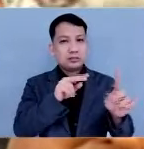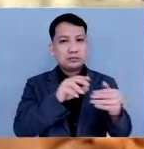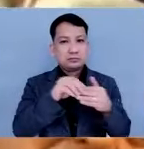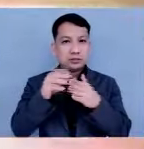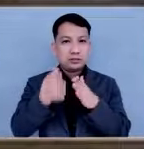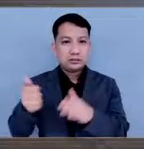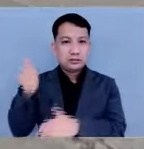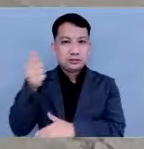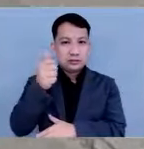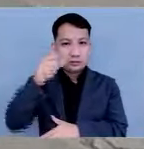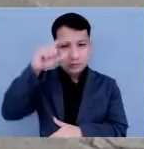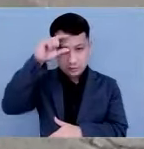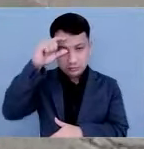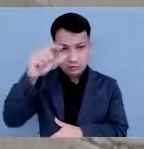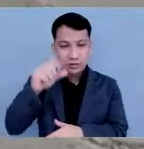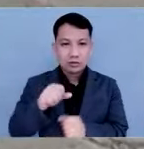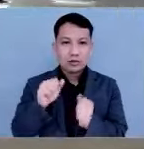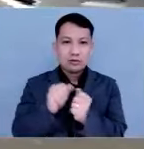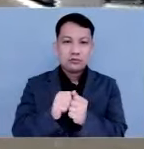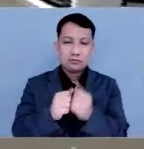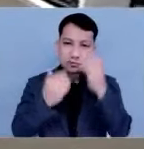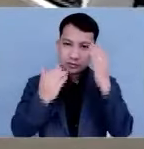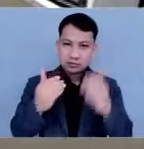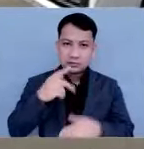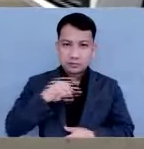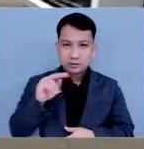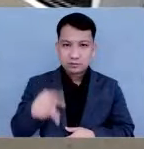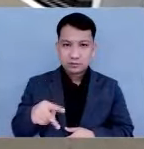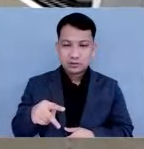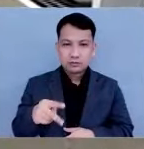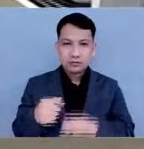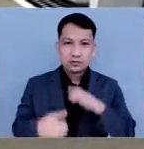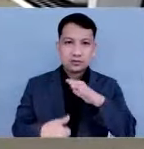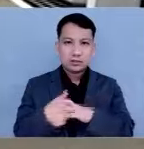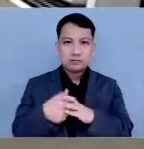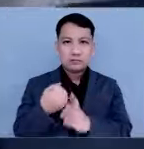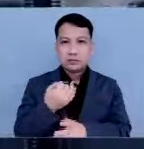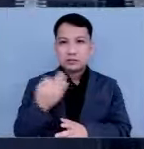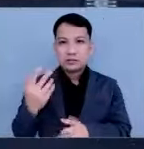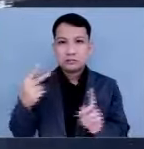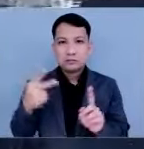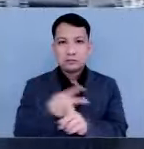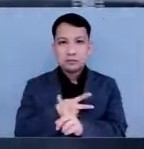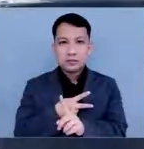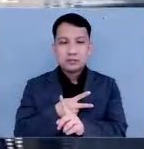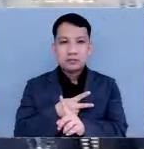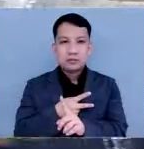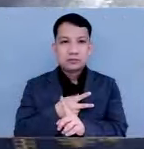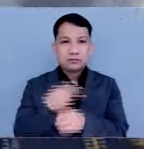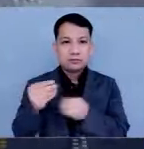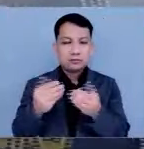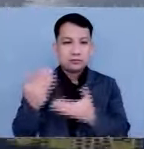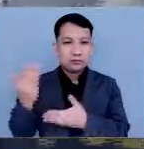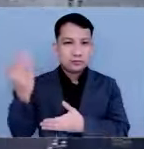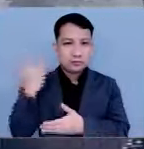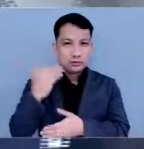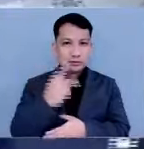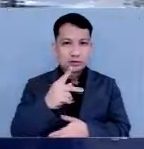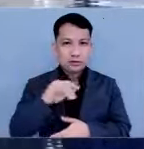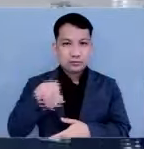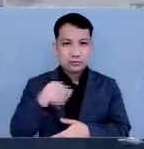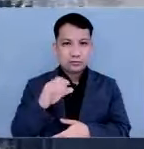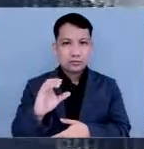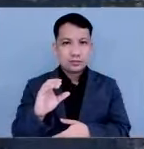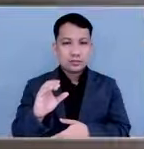Apollo Kibuloy. Yun ang sinabi ng PNP kahapon na lumutang ang ilan sa mga biktima sa kasagsagan ng operasyon sa Kingdom of Jesus Christ compound